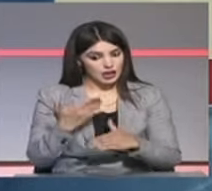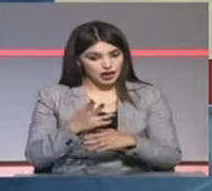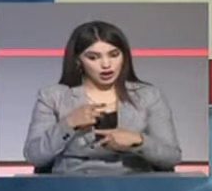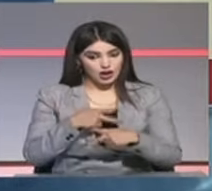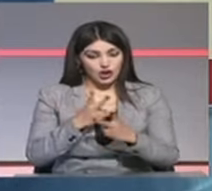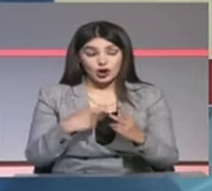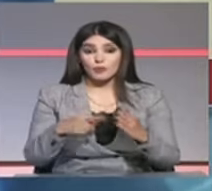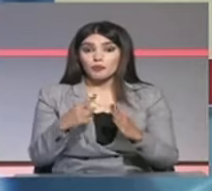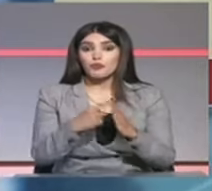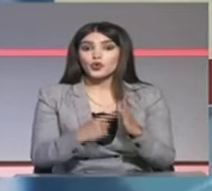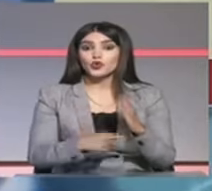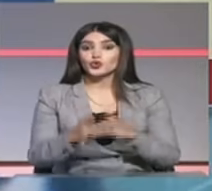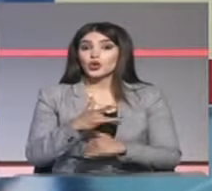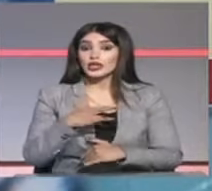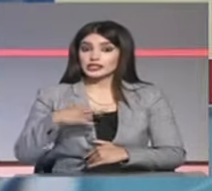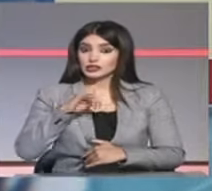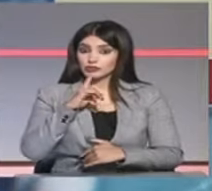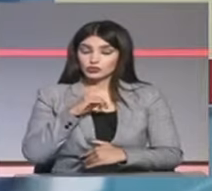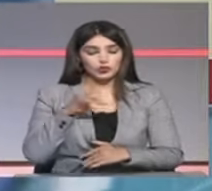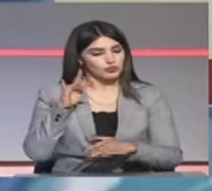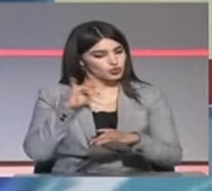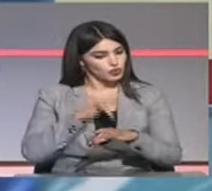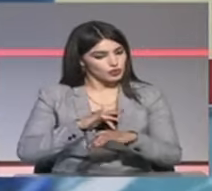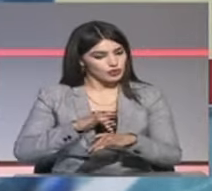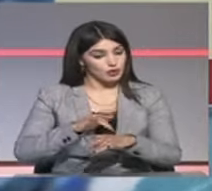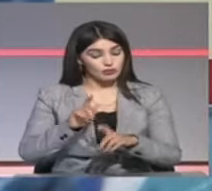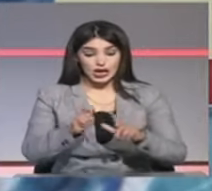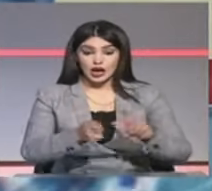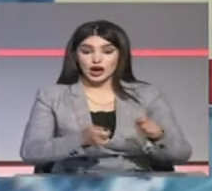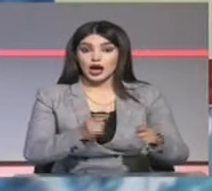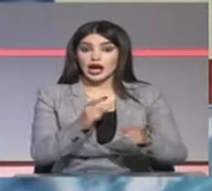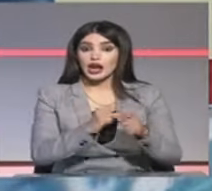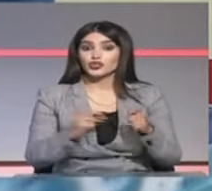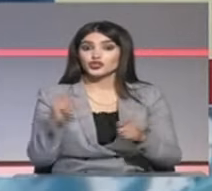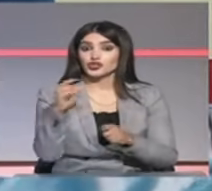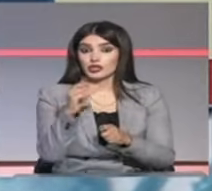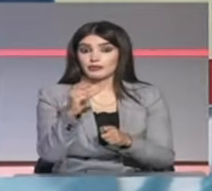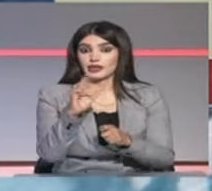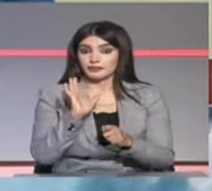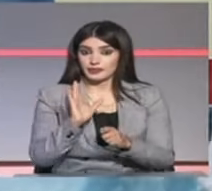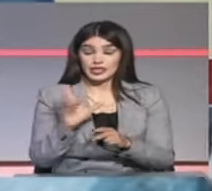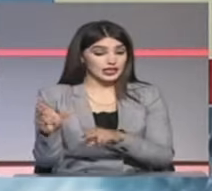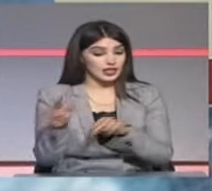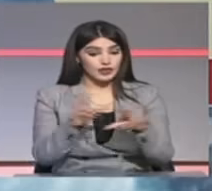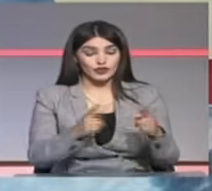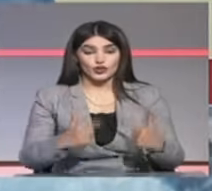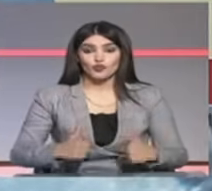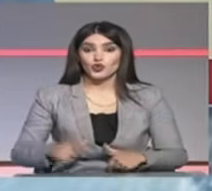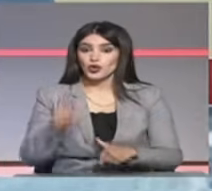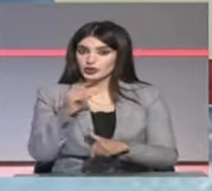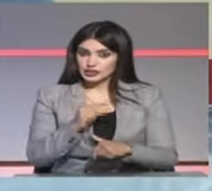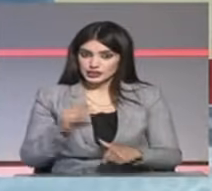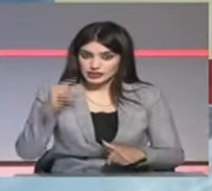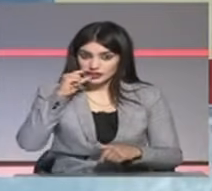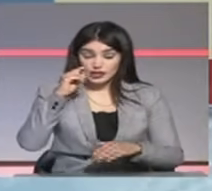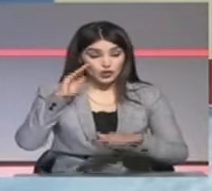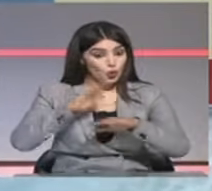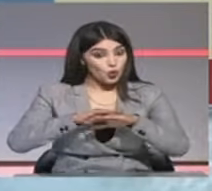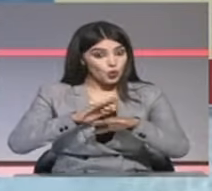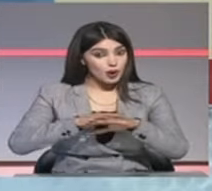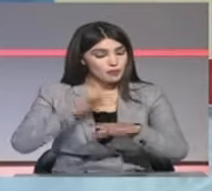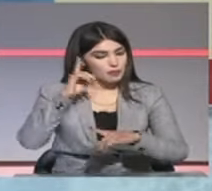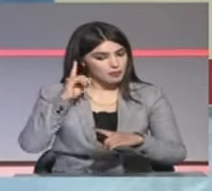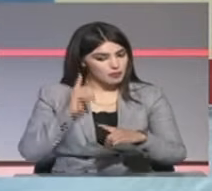بالبروتوكول الصحي يترتب عنه اغلق المعلم الدينيه وجددت الوزاره التوصيه بالامتناع